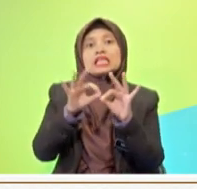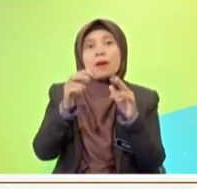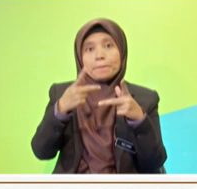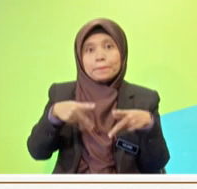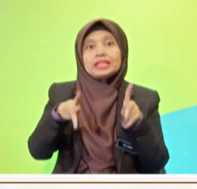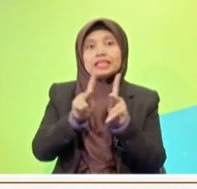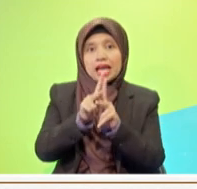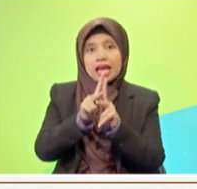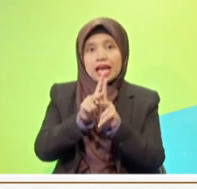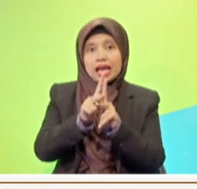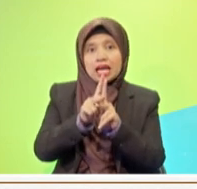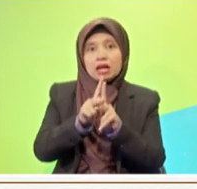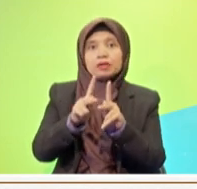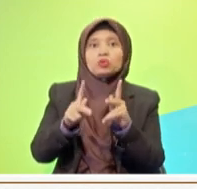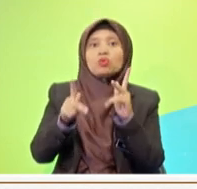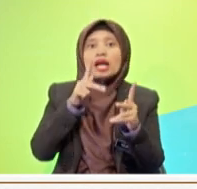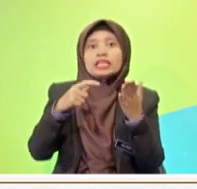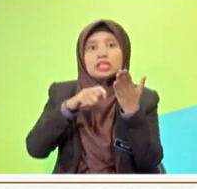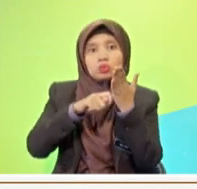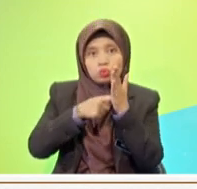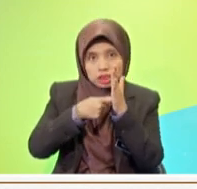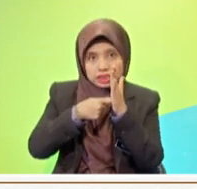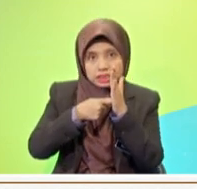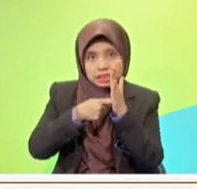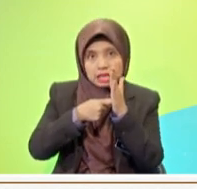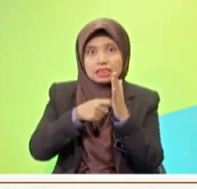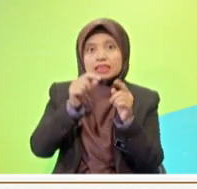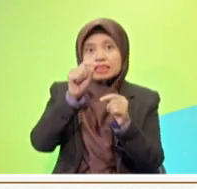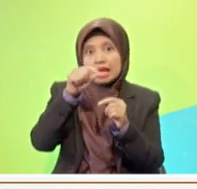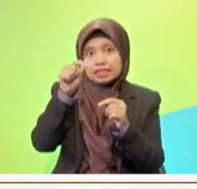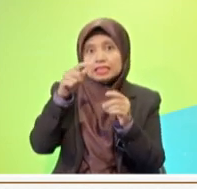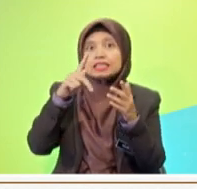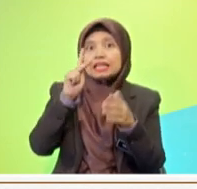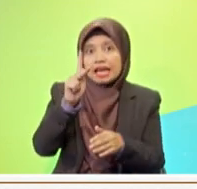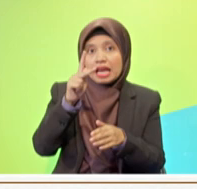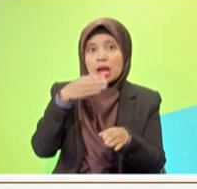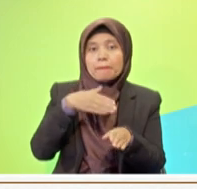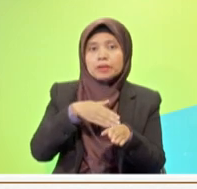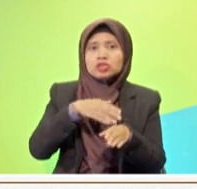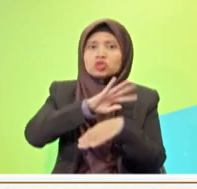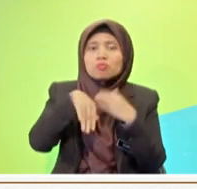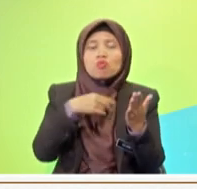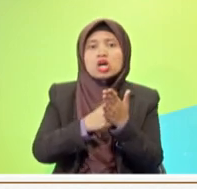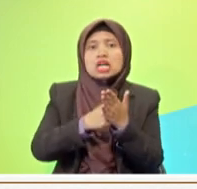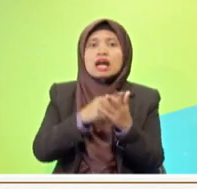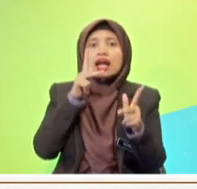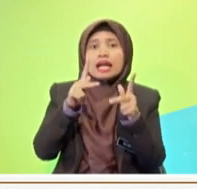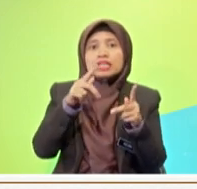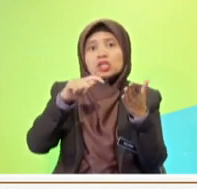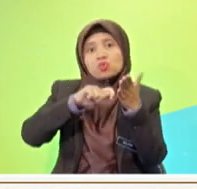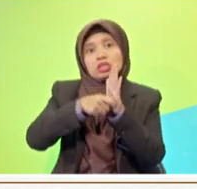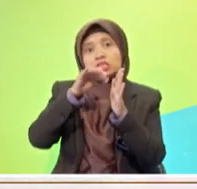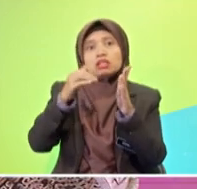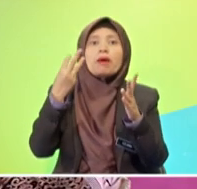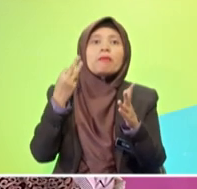kata kunci murid akan terkunci yang jumpa sebab